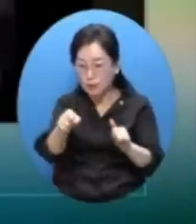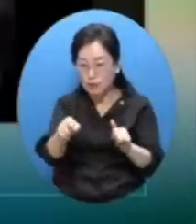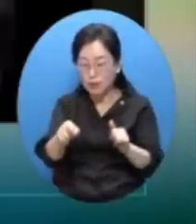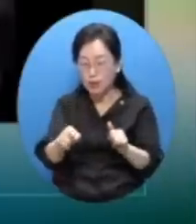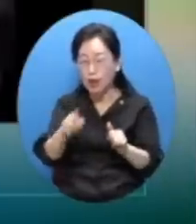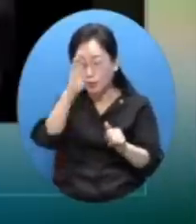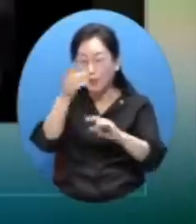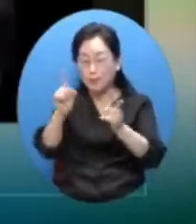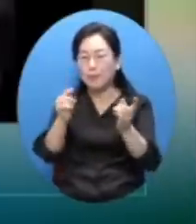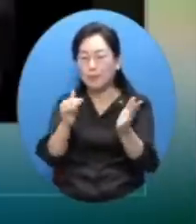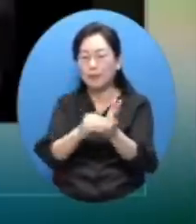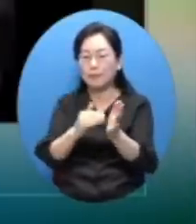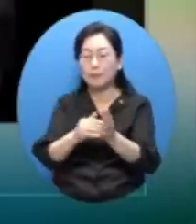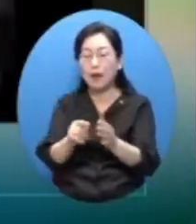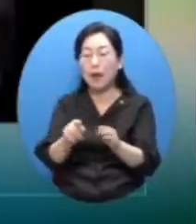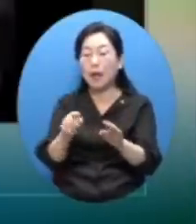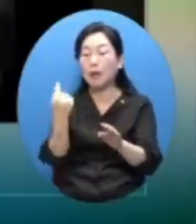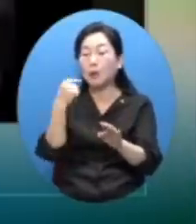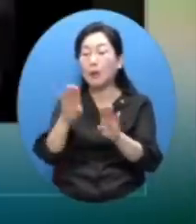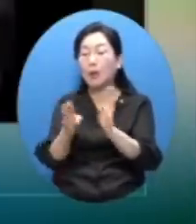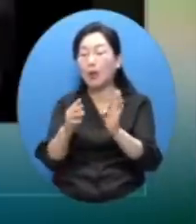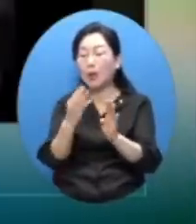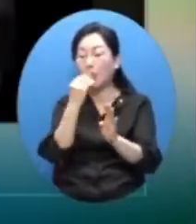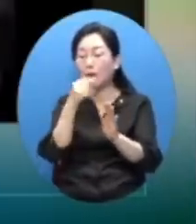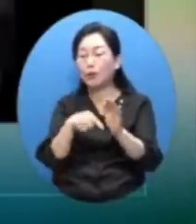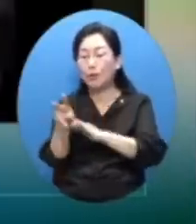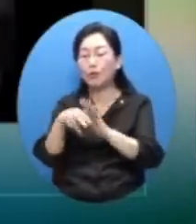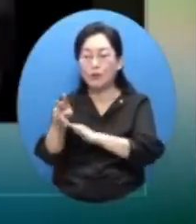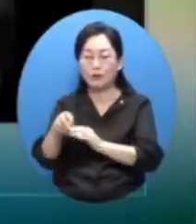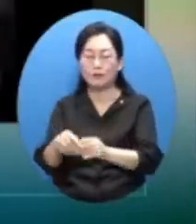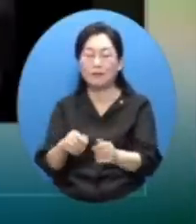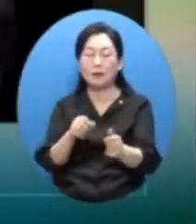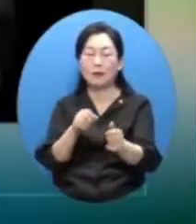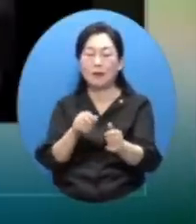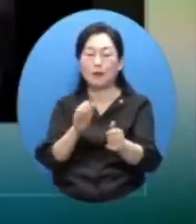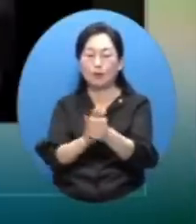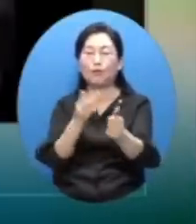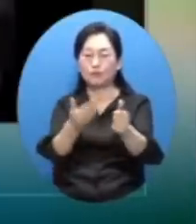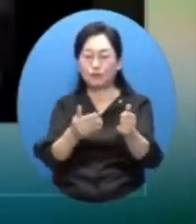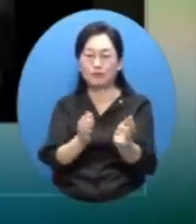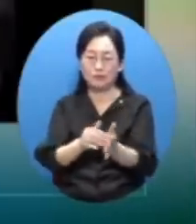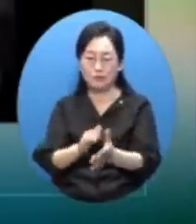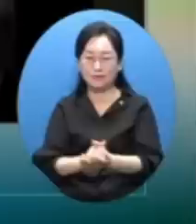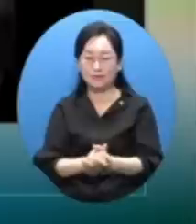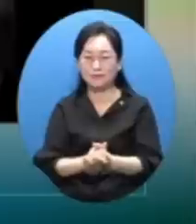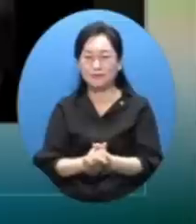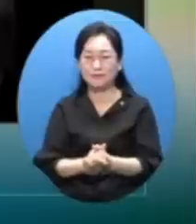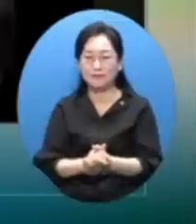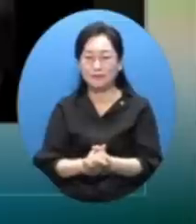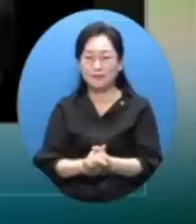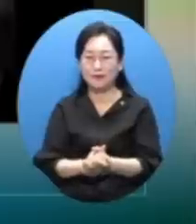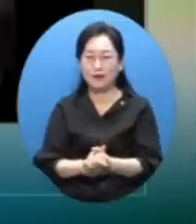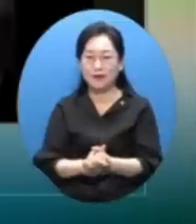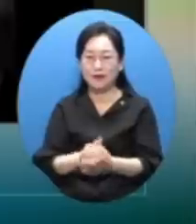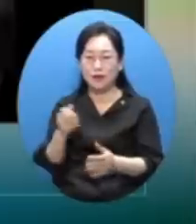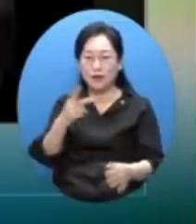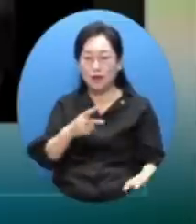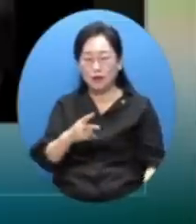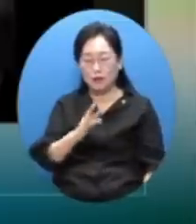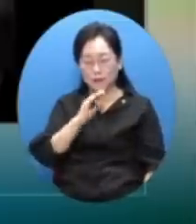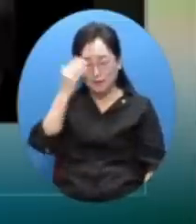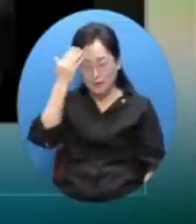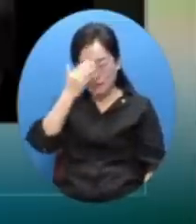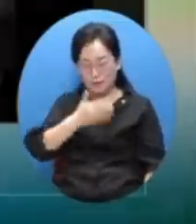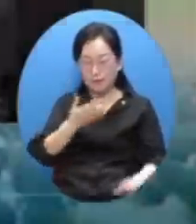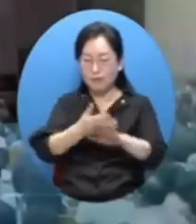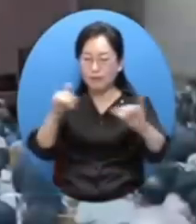다 났으니까 뒷문 열어놓을 테니까 살짝 도망가라고 야밤에 뒷문을 열어주기도 했습니다. 청빙한 삶과 타인을